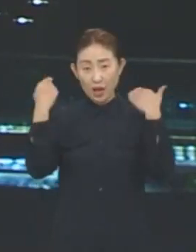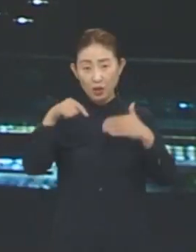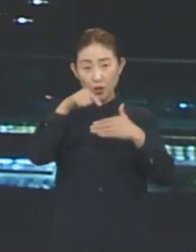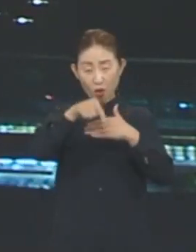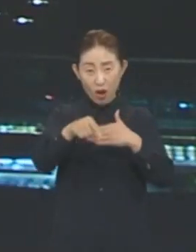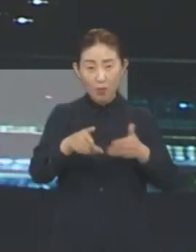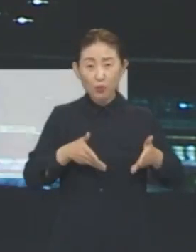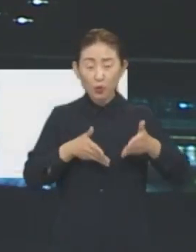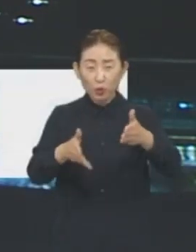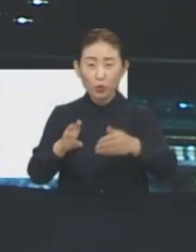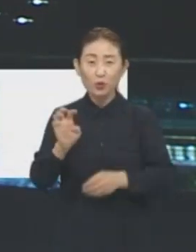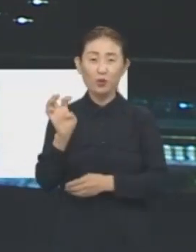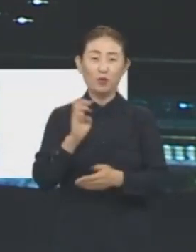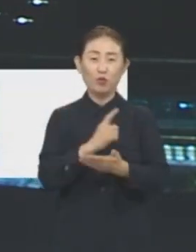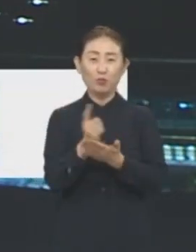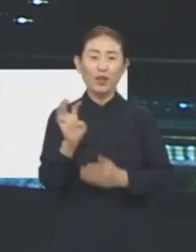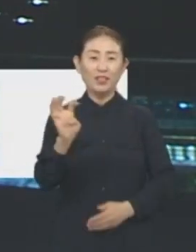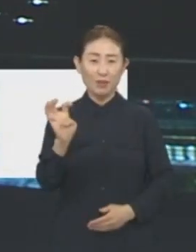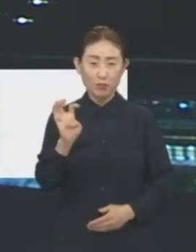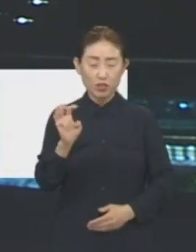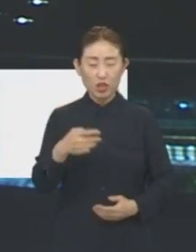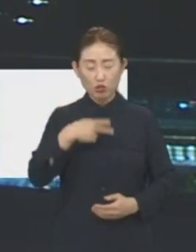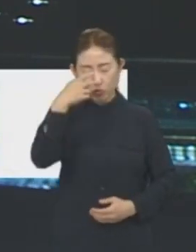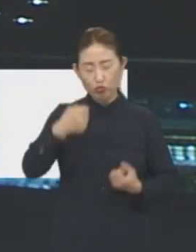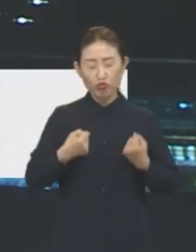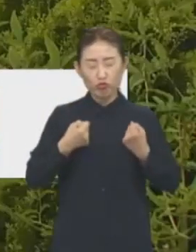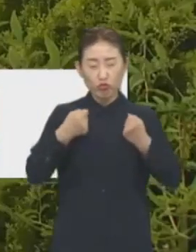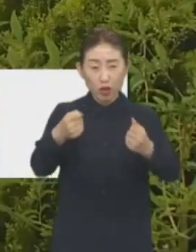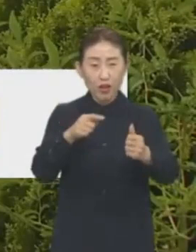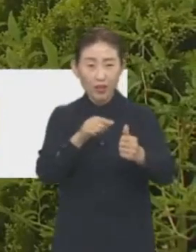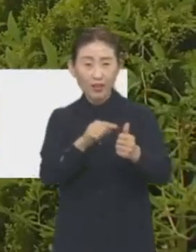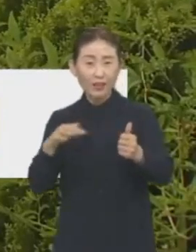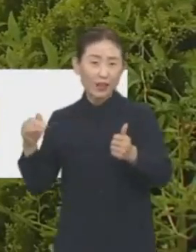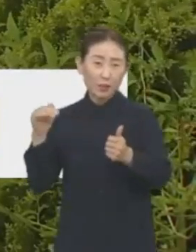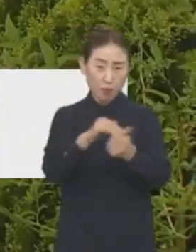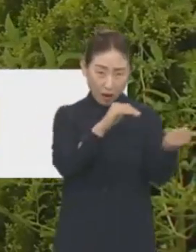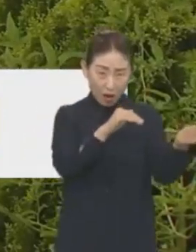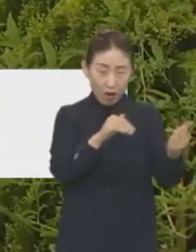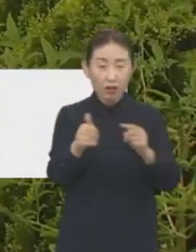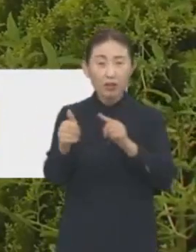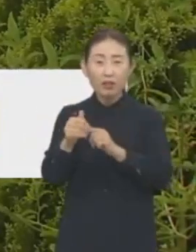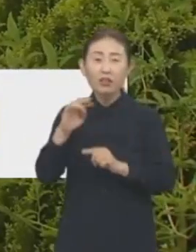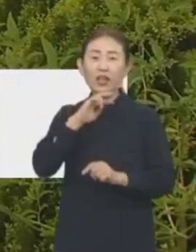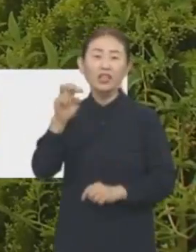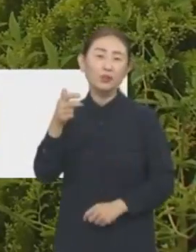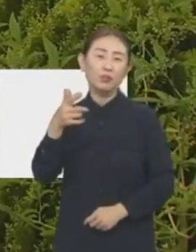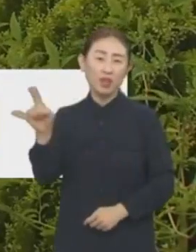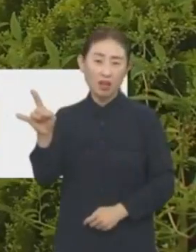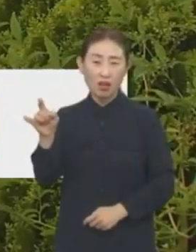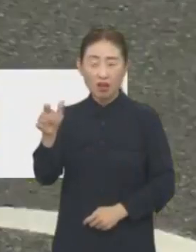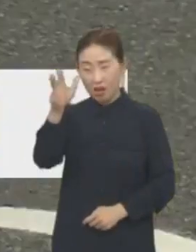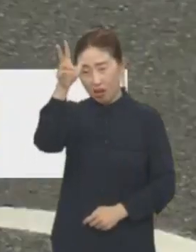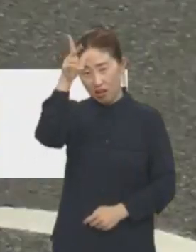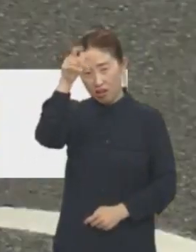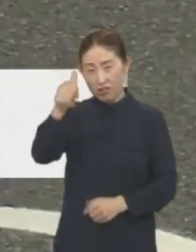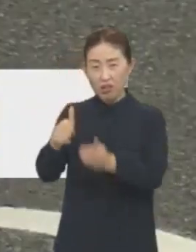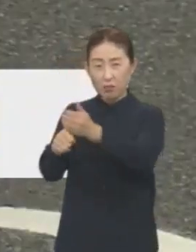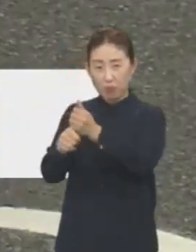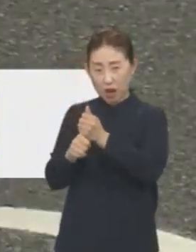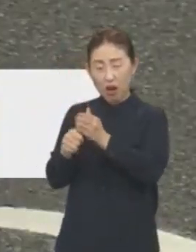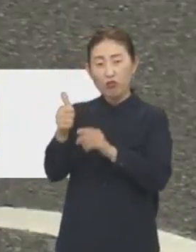어린이 보호구역에서 음주운전을 하다 60대 남성을 차로 치어 숨지게 한 혐의로 20대 남성 a씨가 경찰에 불구속